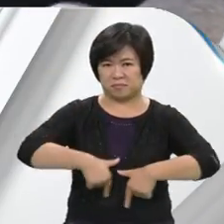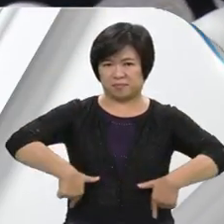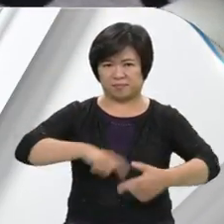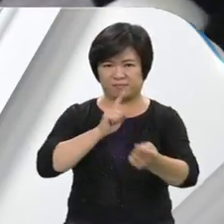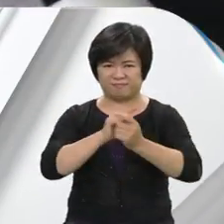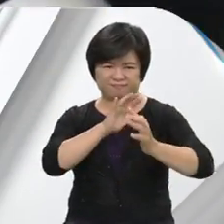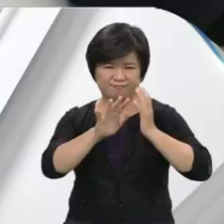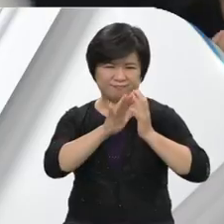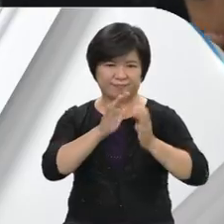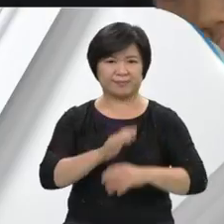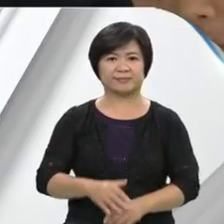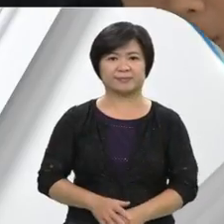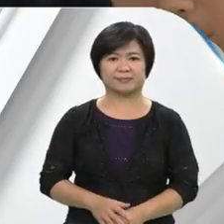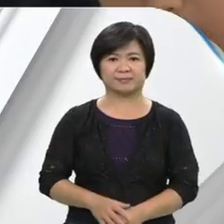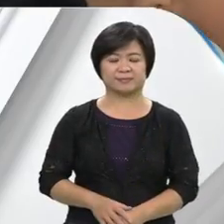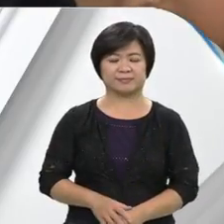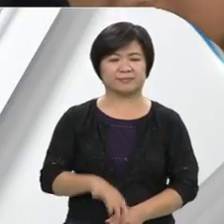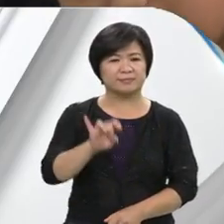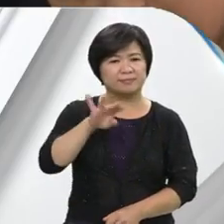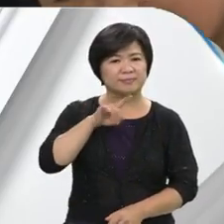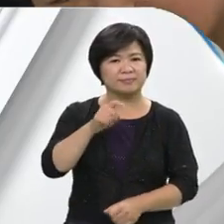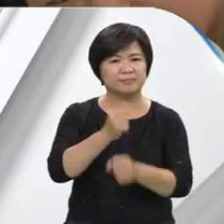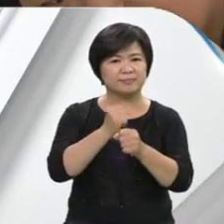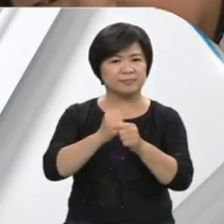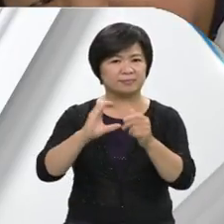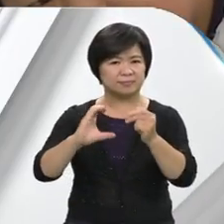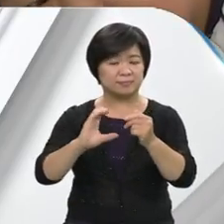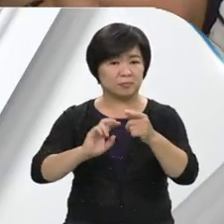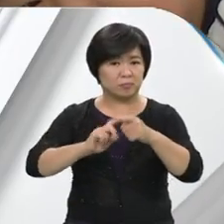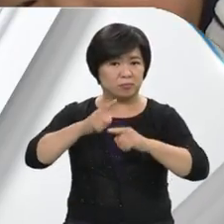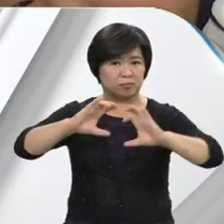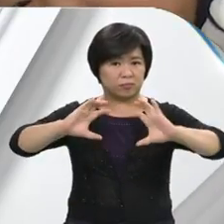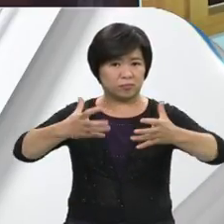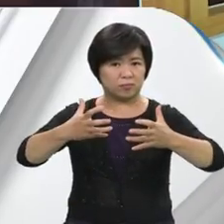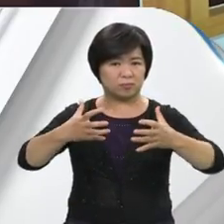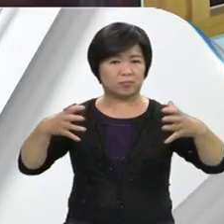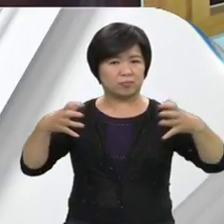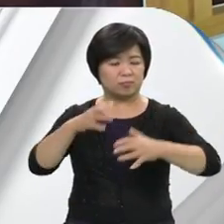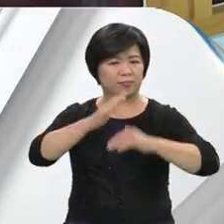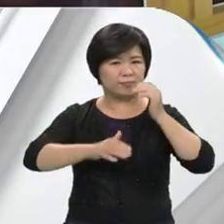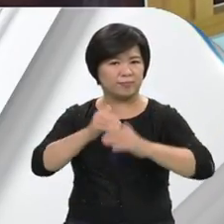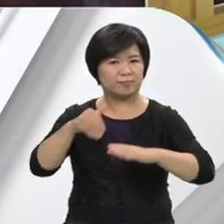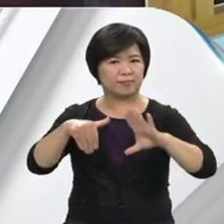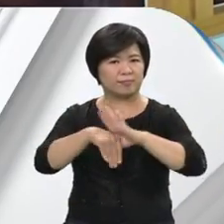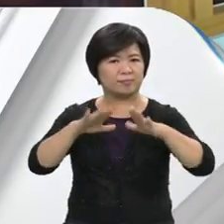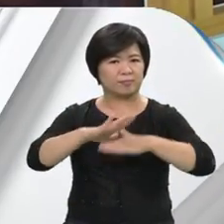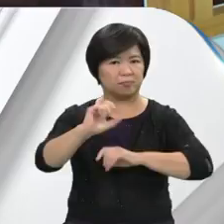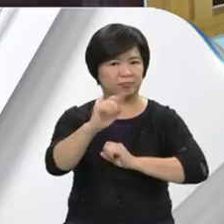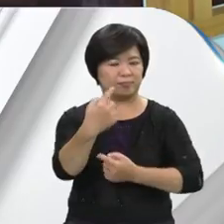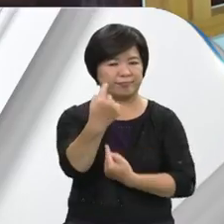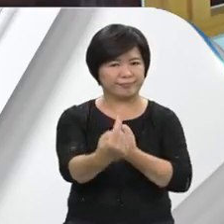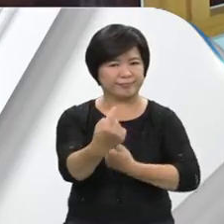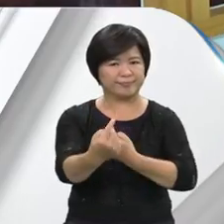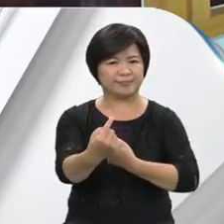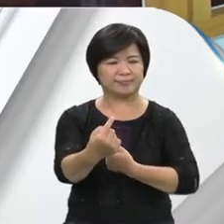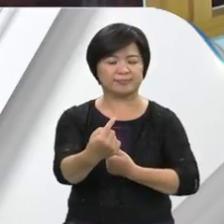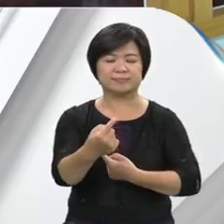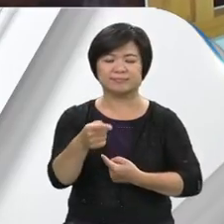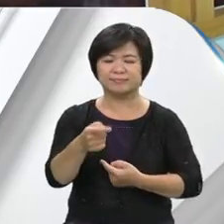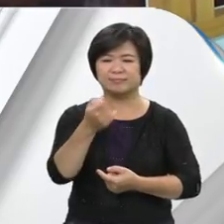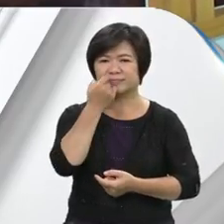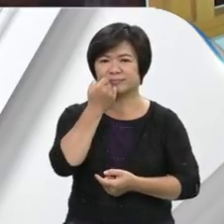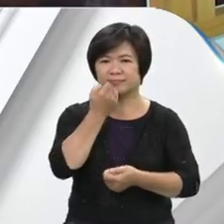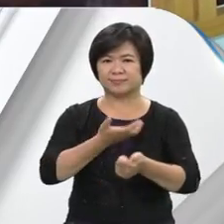挑战。 透过这样的工作坊，跨国的一个合作或者跨国文化的一个比较，其实很能够